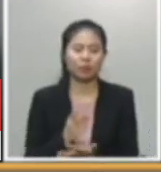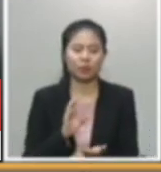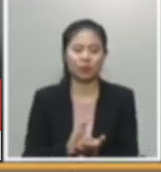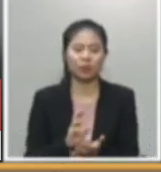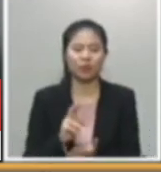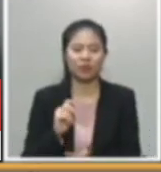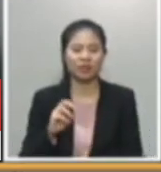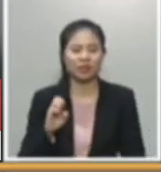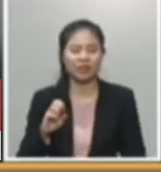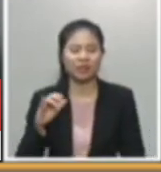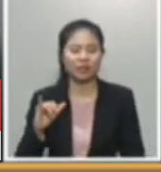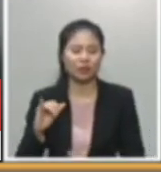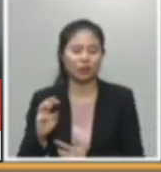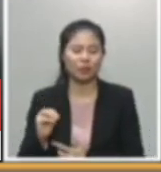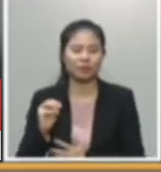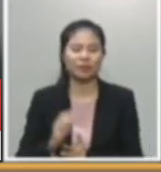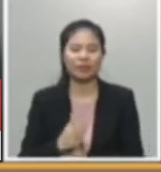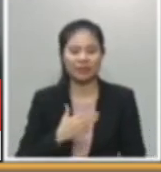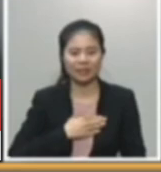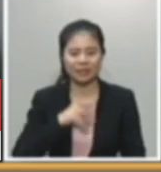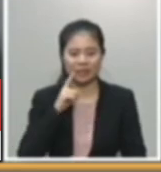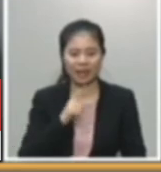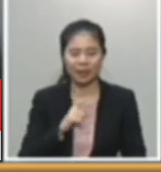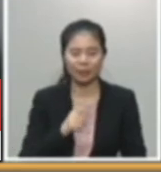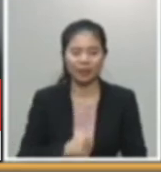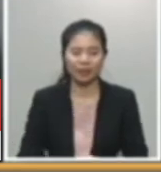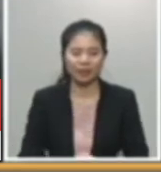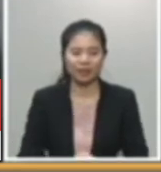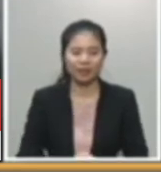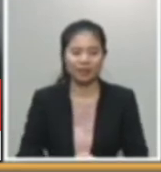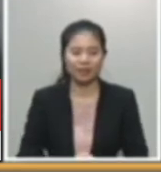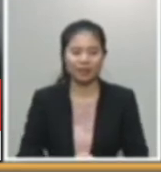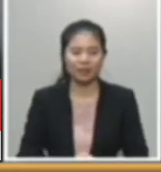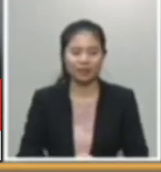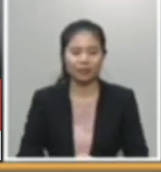คำถามของดิฉันต้องตอบให้